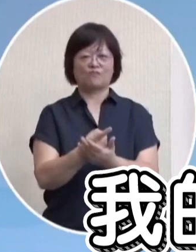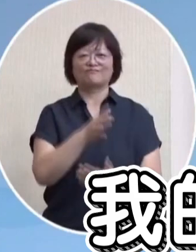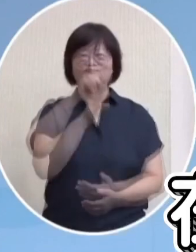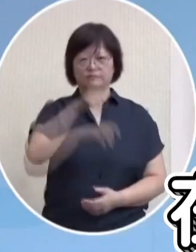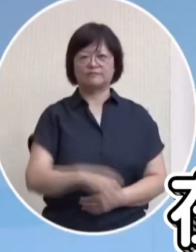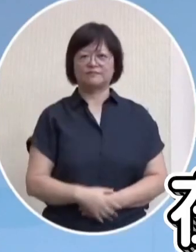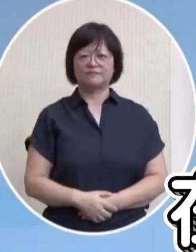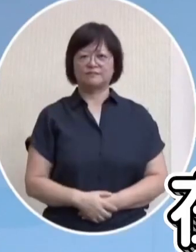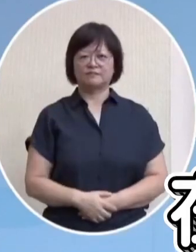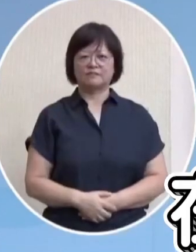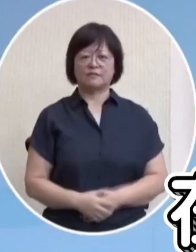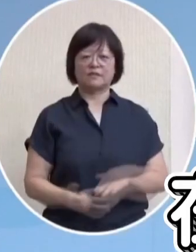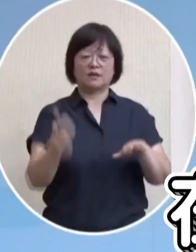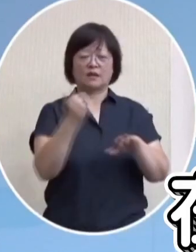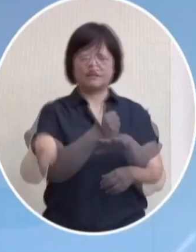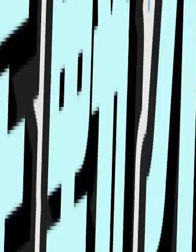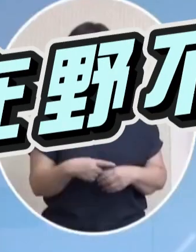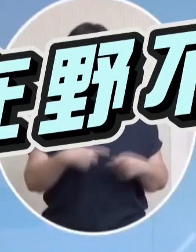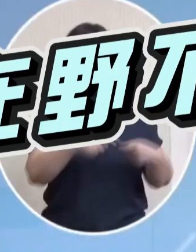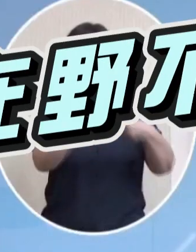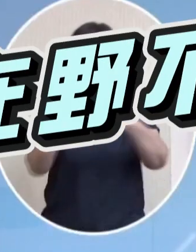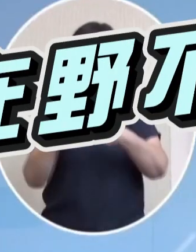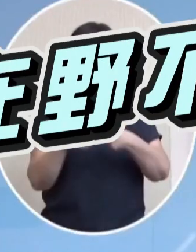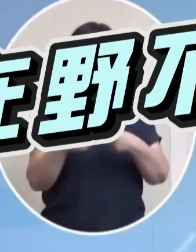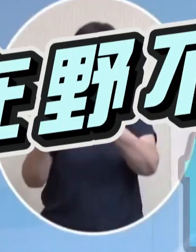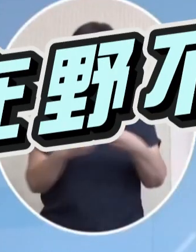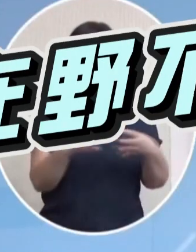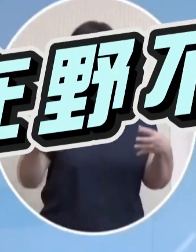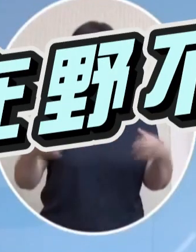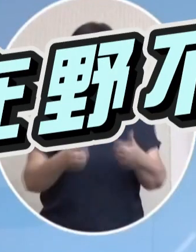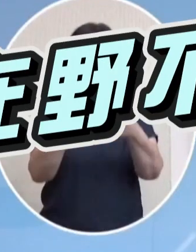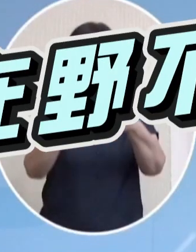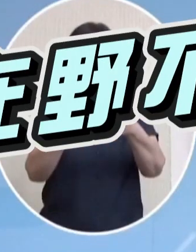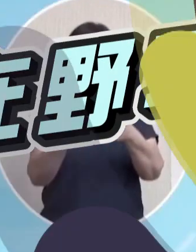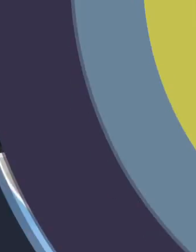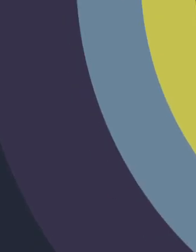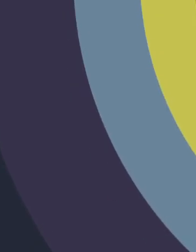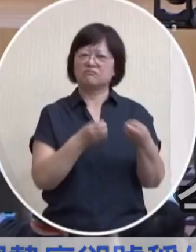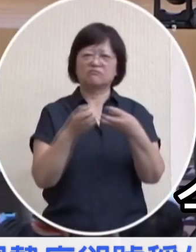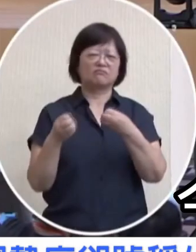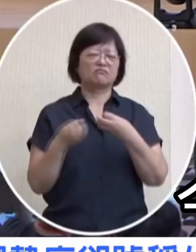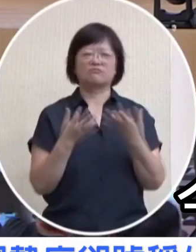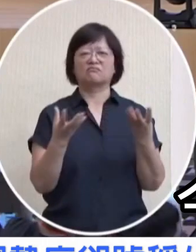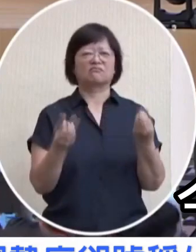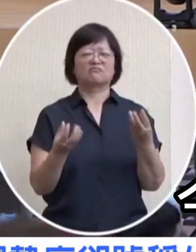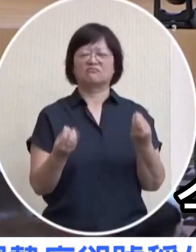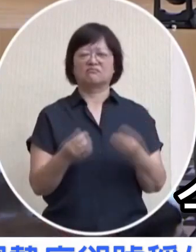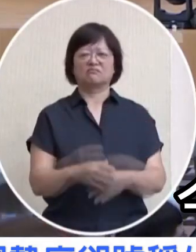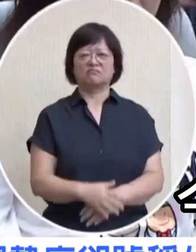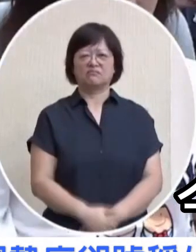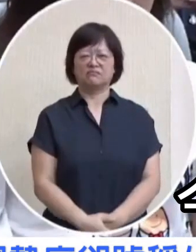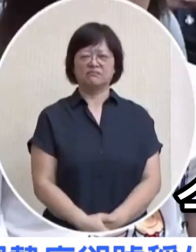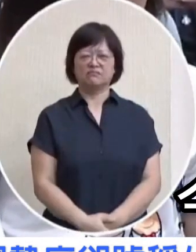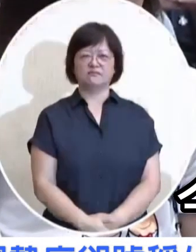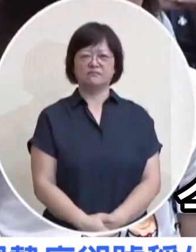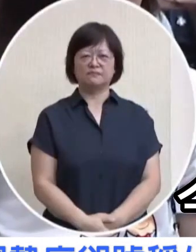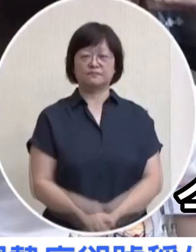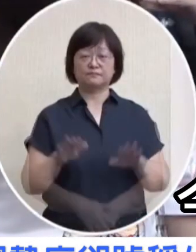促成在野阵营的整合，再也不整合便宜赖清德。今天我宣